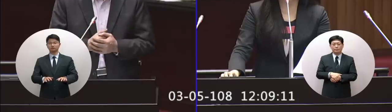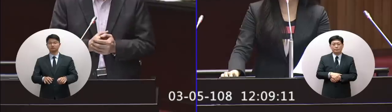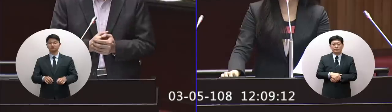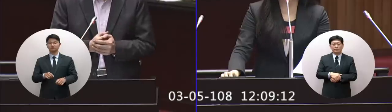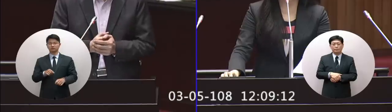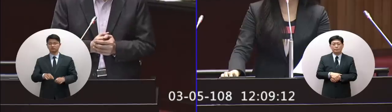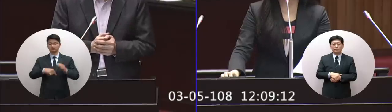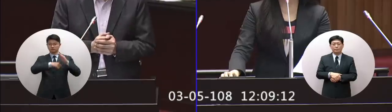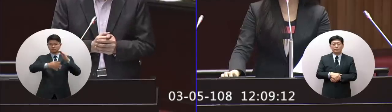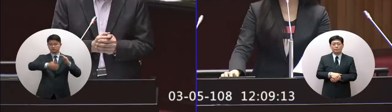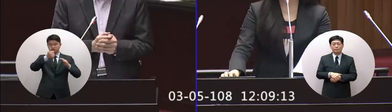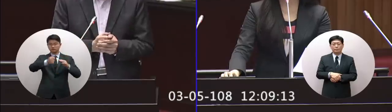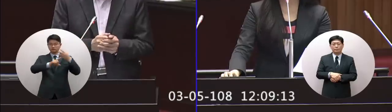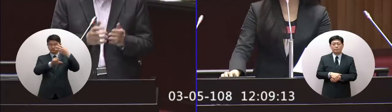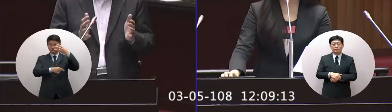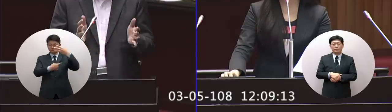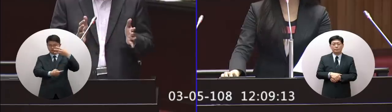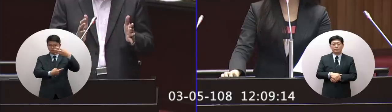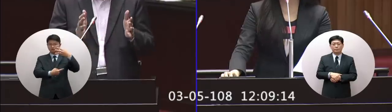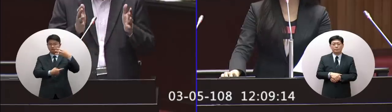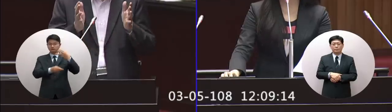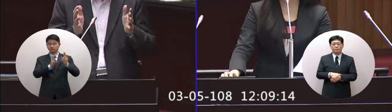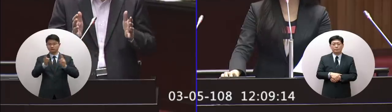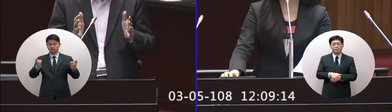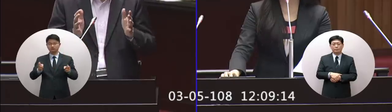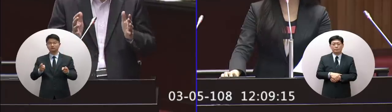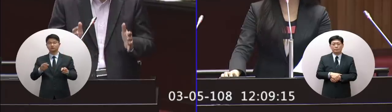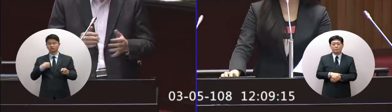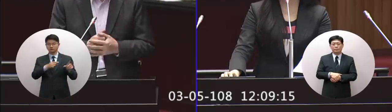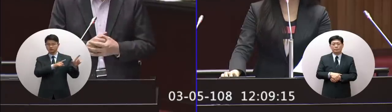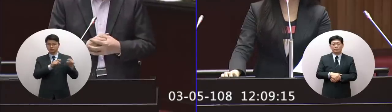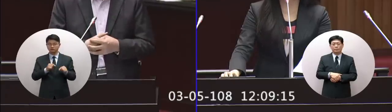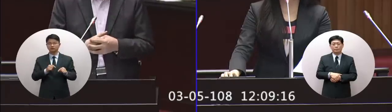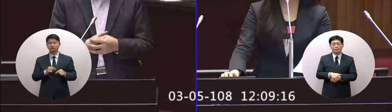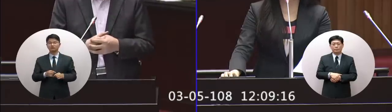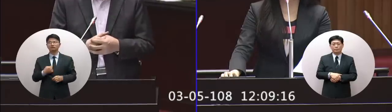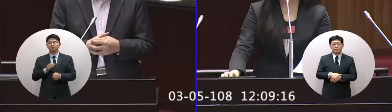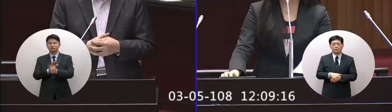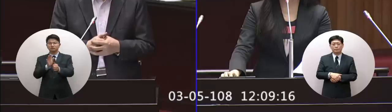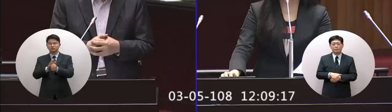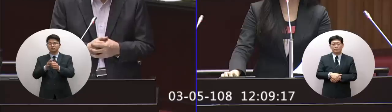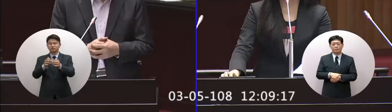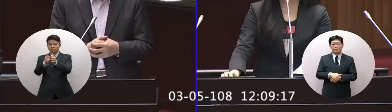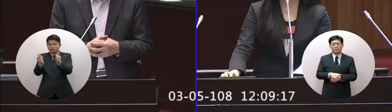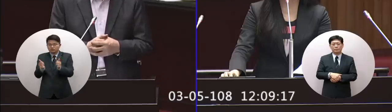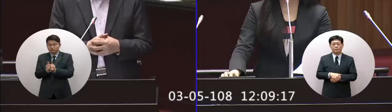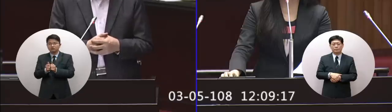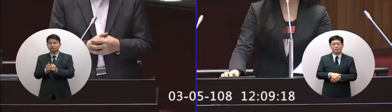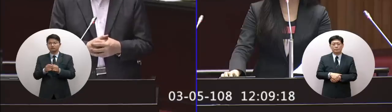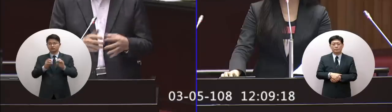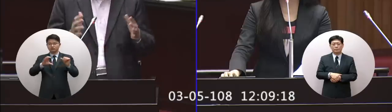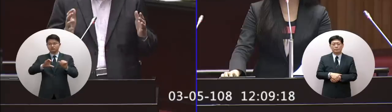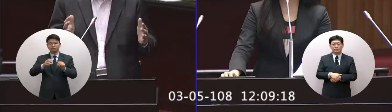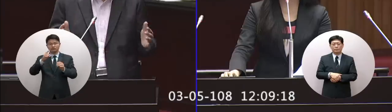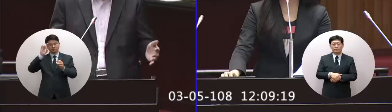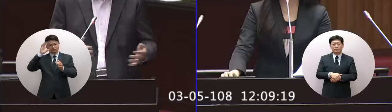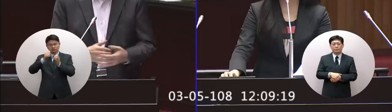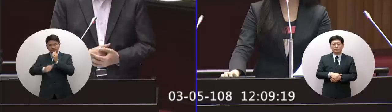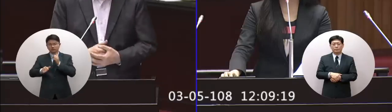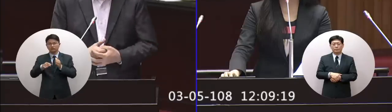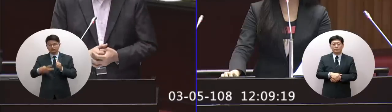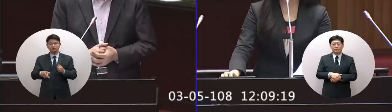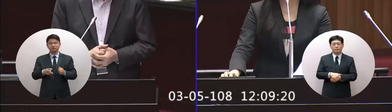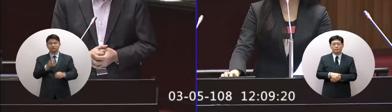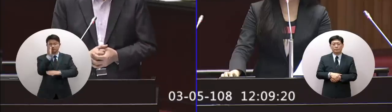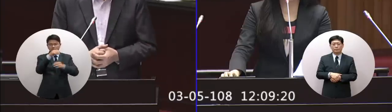照院长在3月1号的这个指示，就是说我们要先协助部落针对地方创生的部分，跟相关部会一起